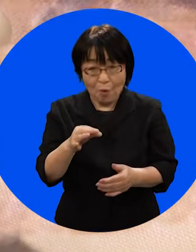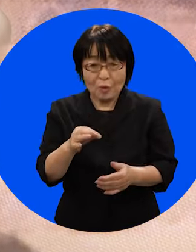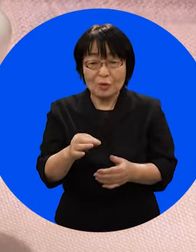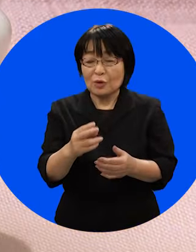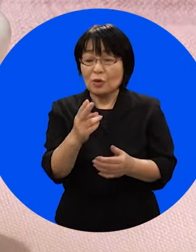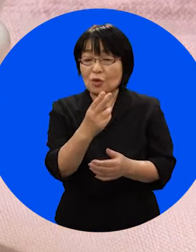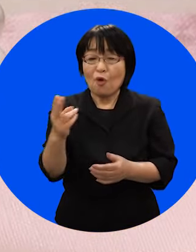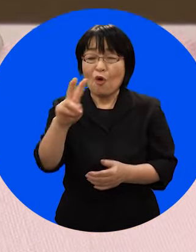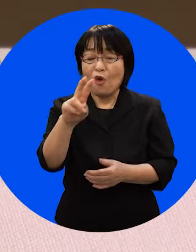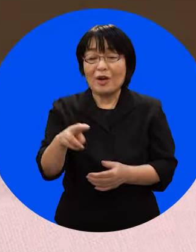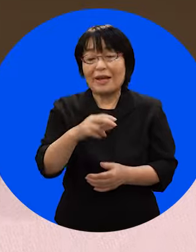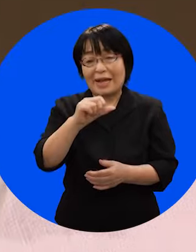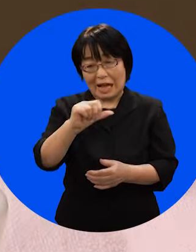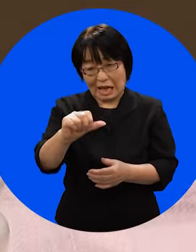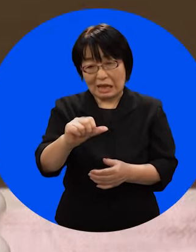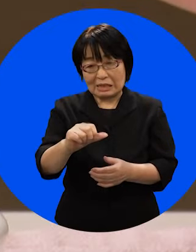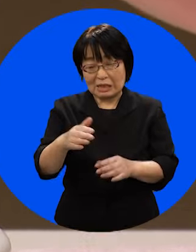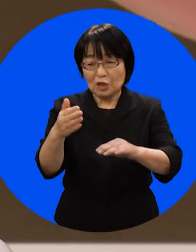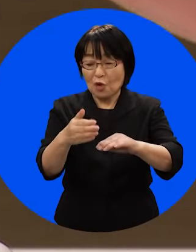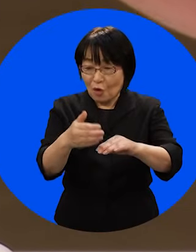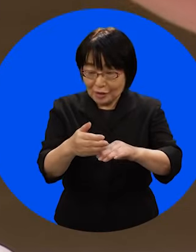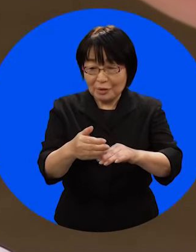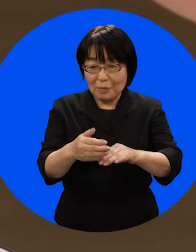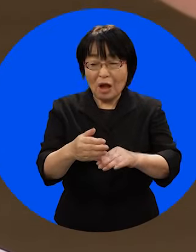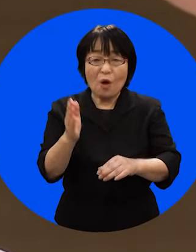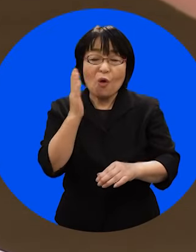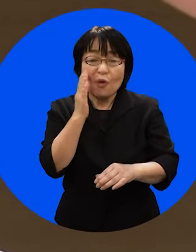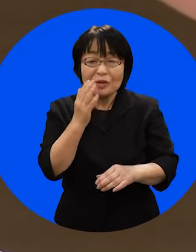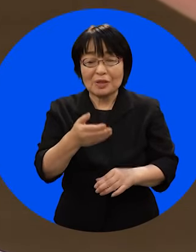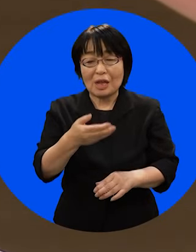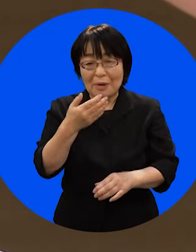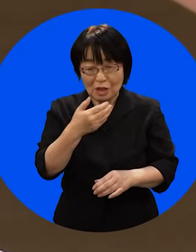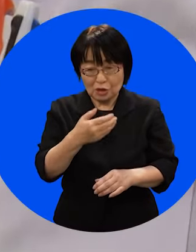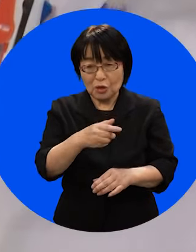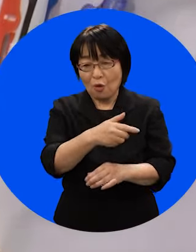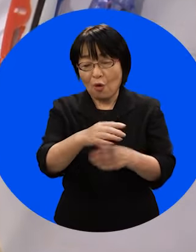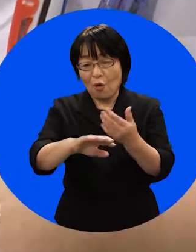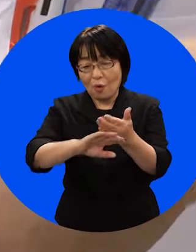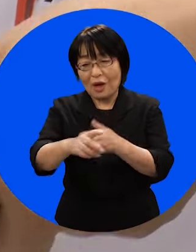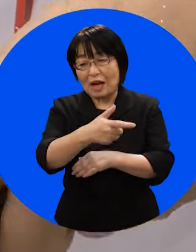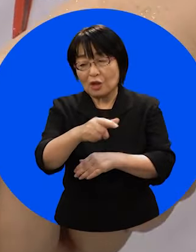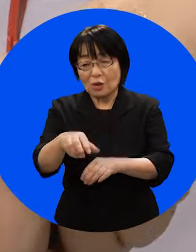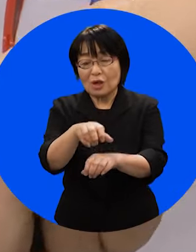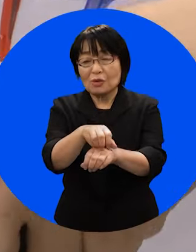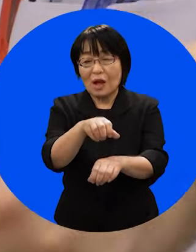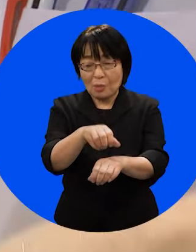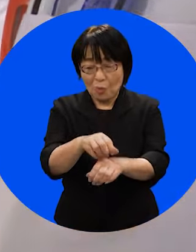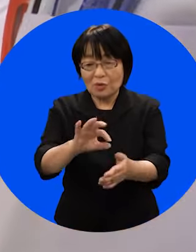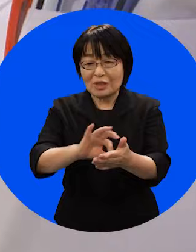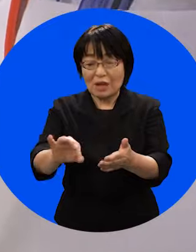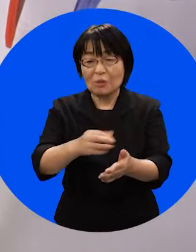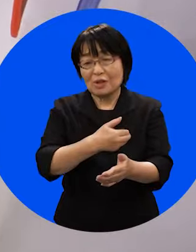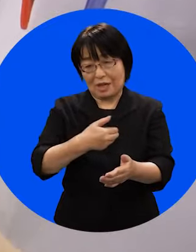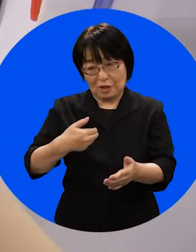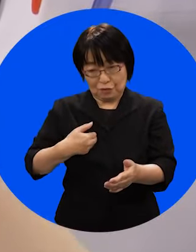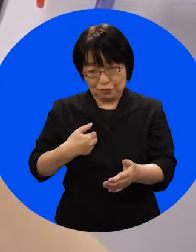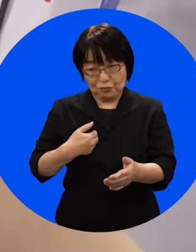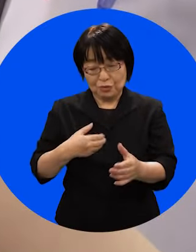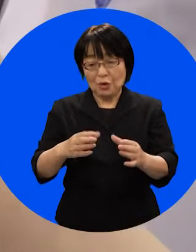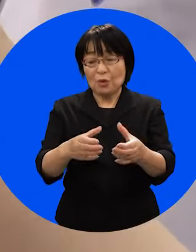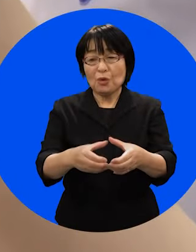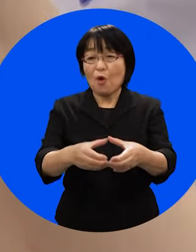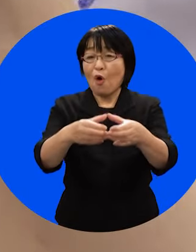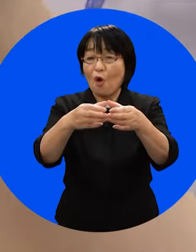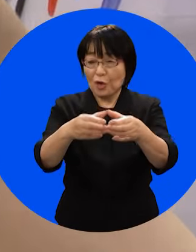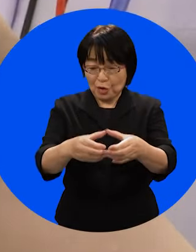しくいただけるだけでなく、いろいろな具材を活用できます。 容器の底や縁に残りがちなヨ